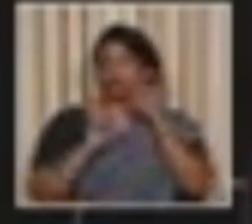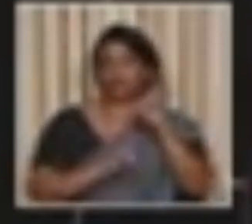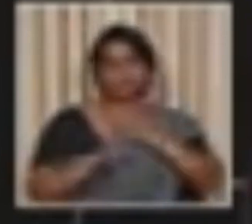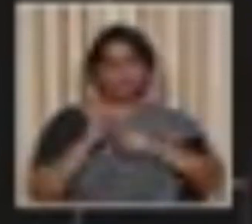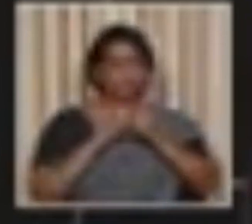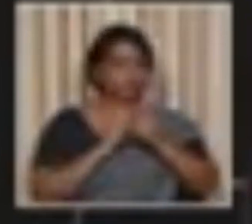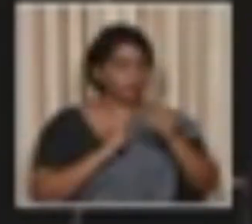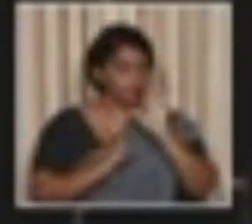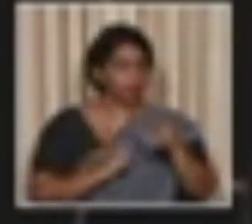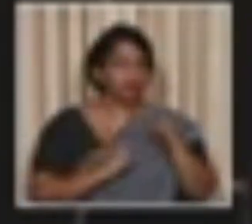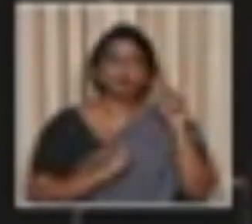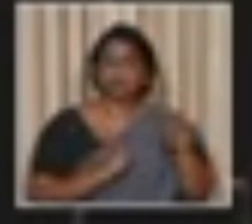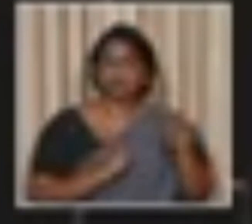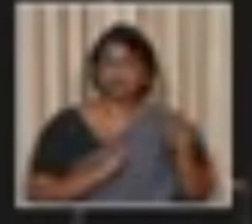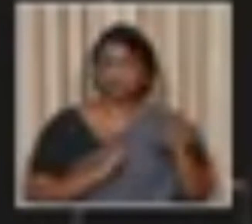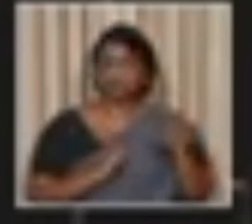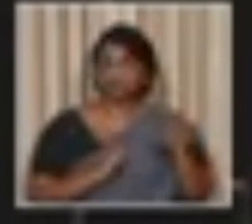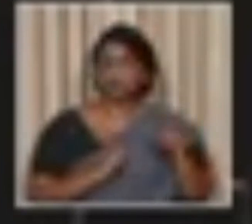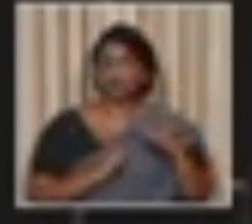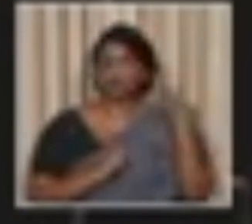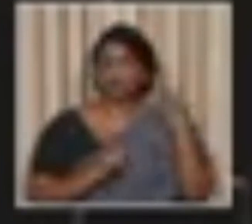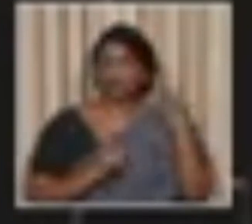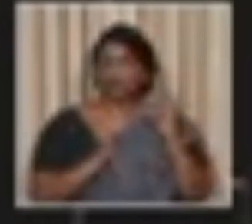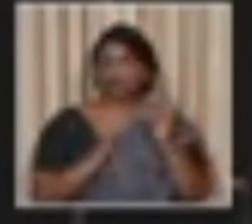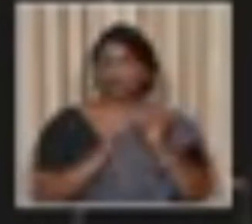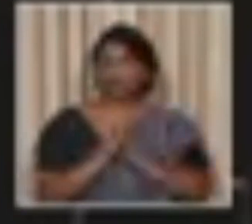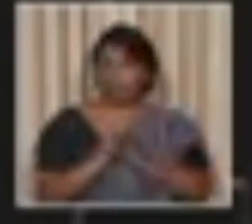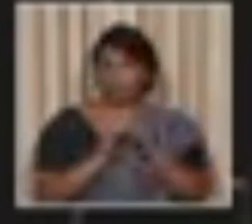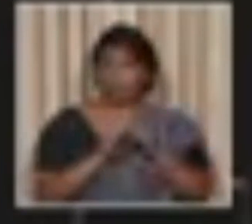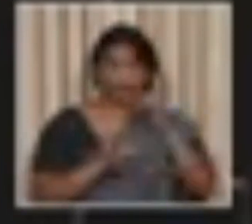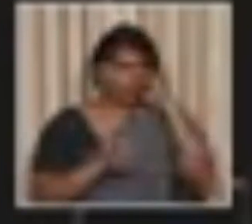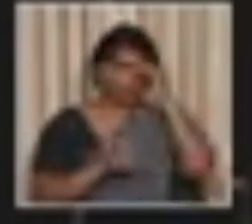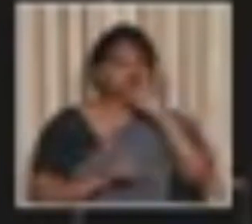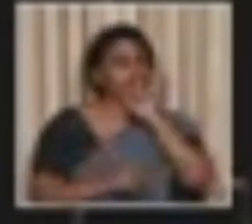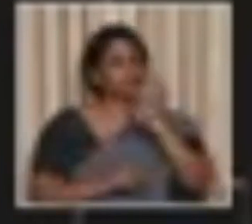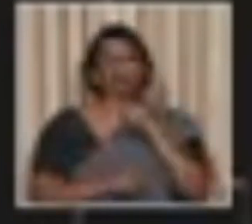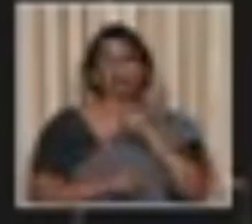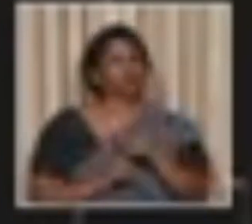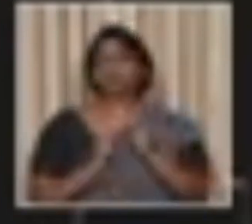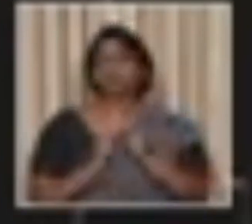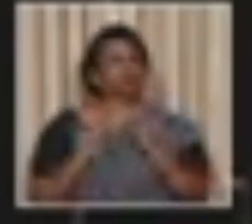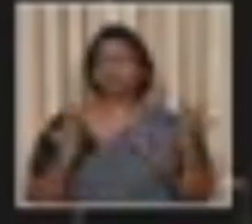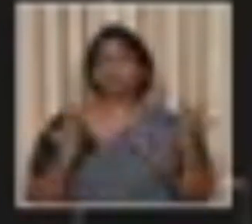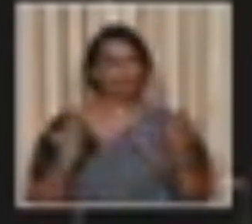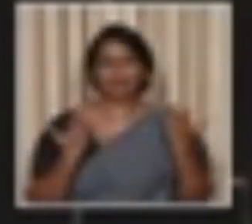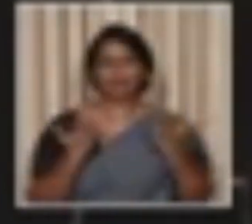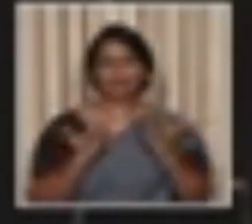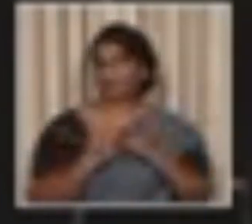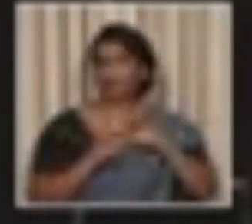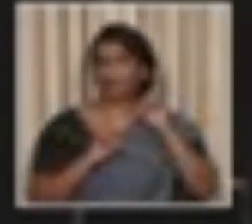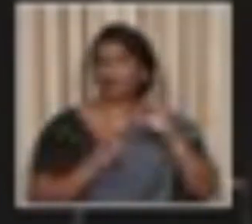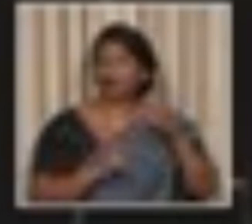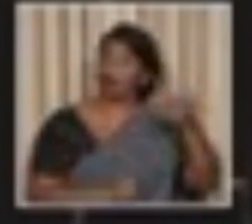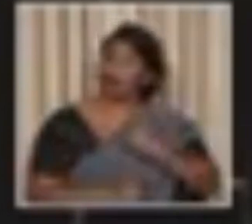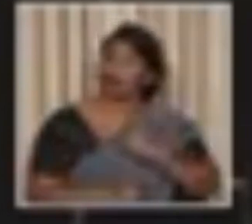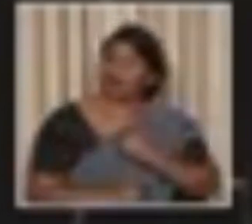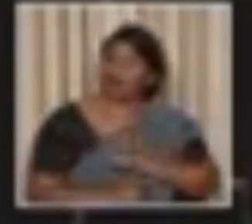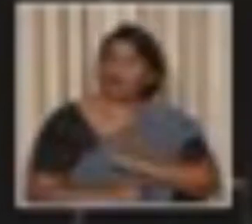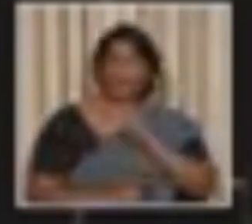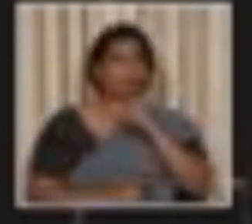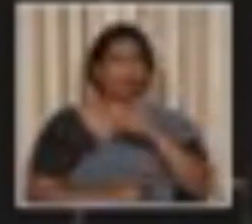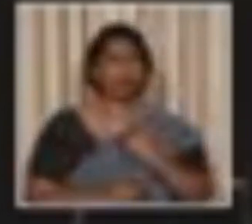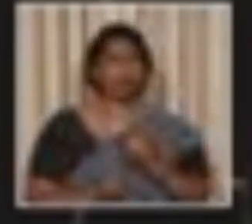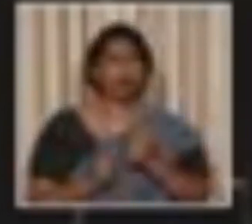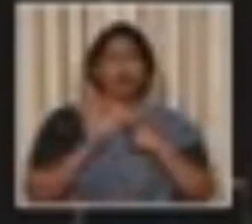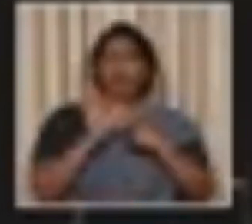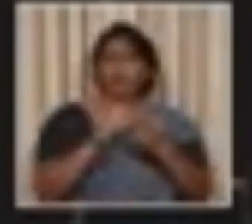தலைவர் எப்போதும் சொல்கிற ஒரு விடயம், அது நடக்காத ஒன்று. அவர்கள் அவர்களுடைய விருப்பத்தை தெரிவிக்கிறார்கள், நாம் ஏன் பதில் சொல்லி குழப்ப வேண்டும் என்கின்ற புடவைக்கு மேலால்